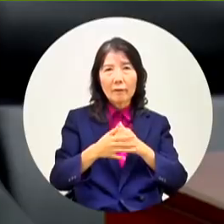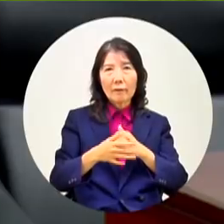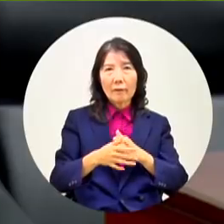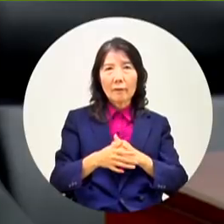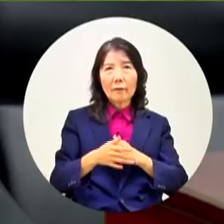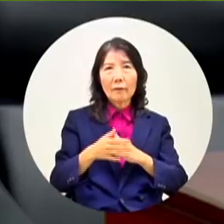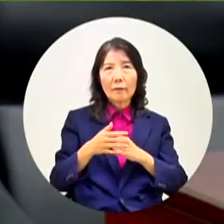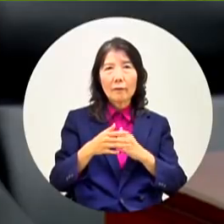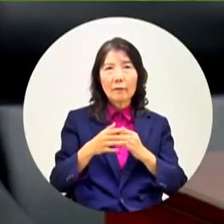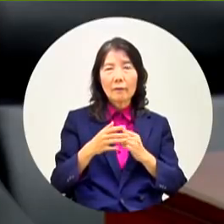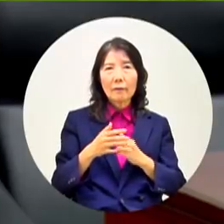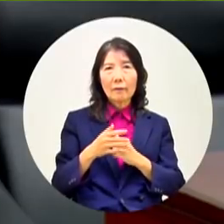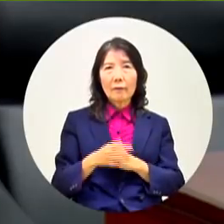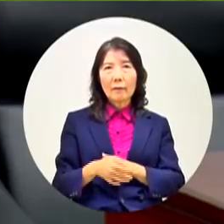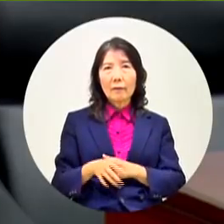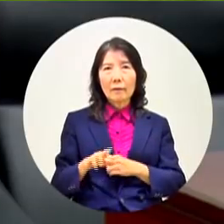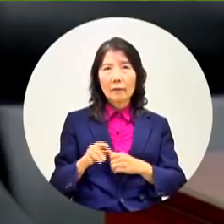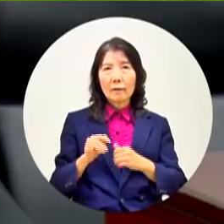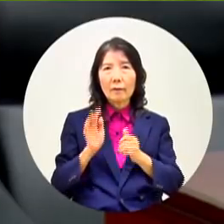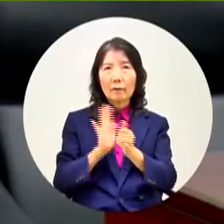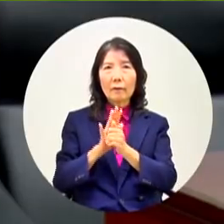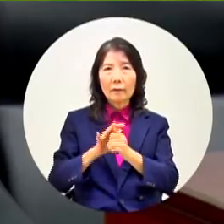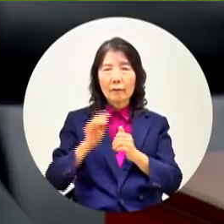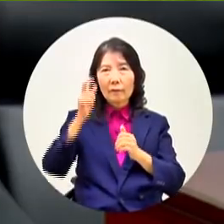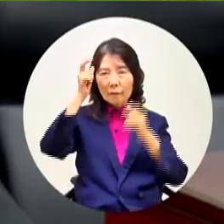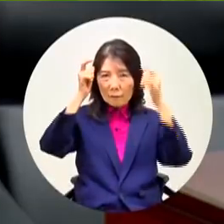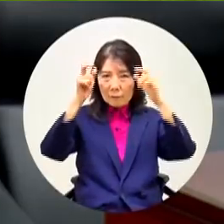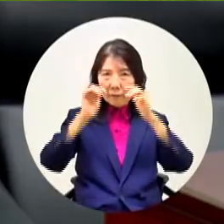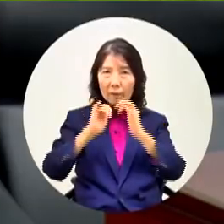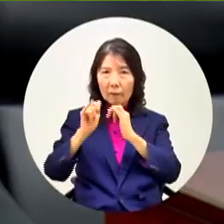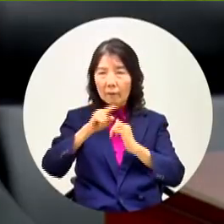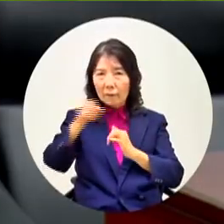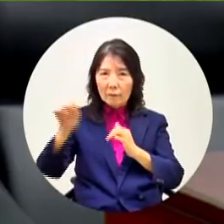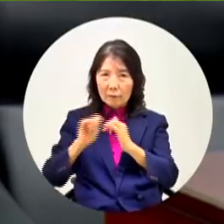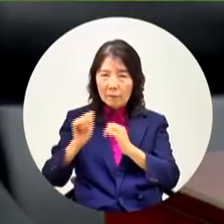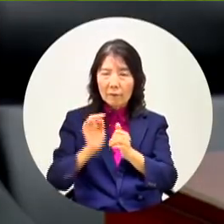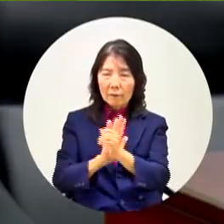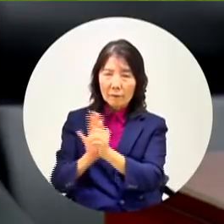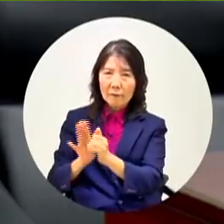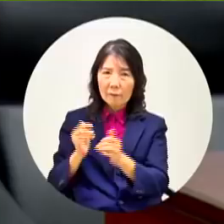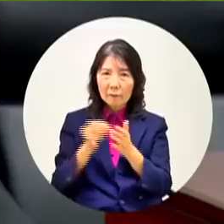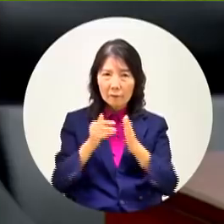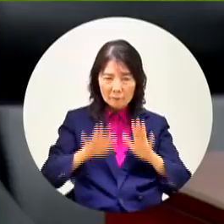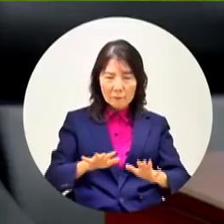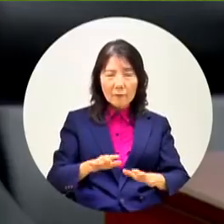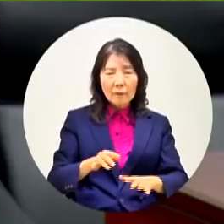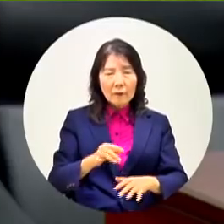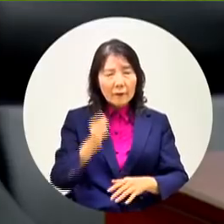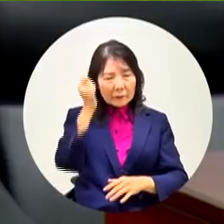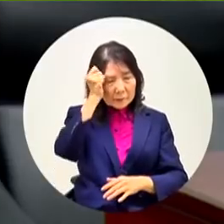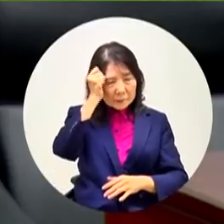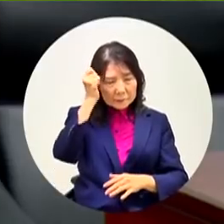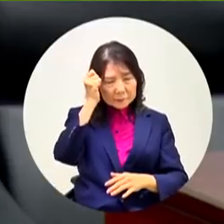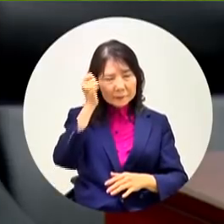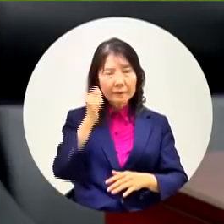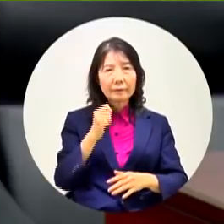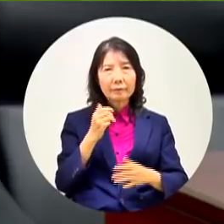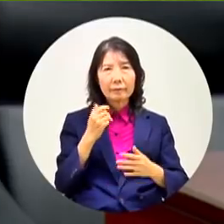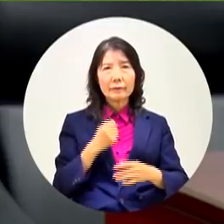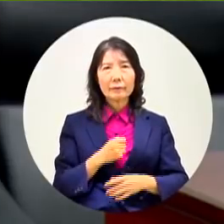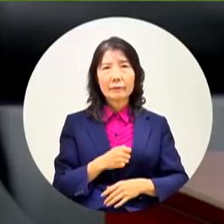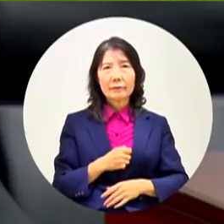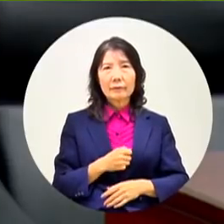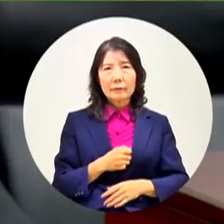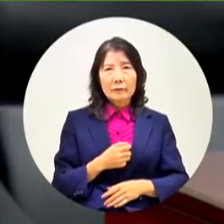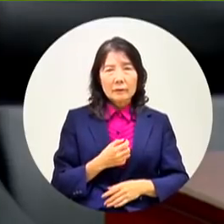啊，来替咱大江市的人服务。当然，汉中啊，这是到目前耿耿于怀，来也是感觉讲非